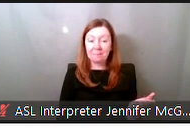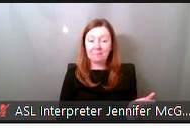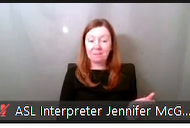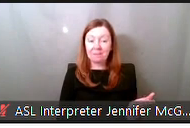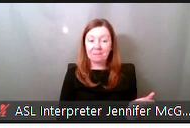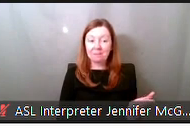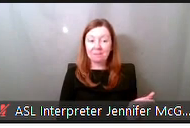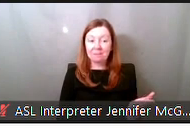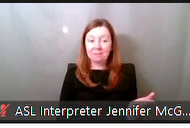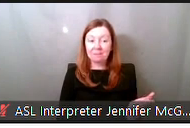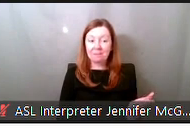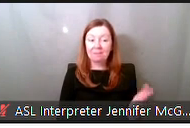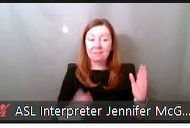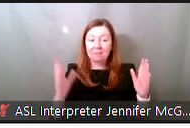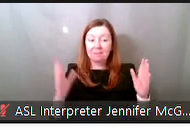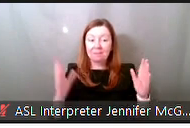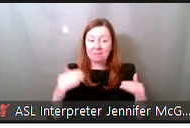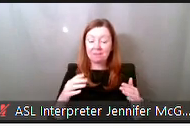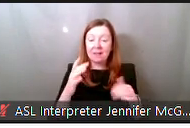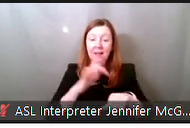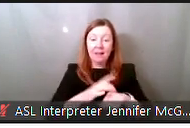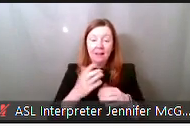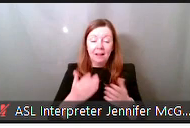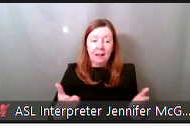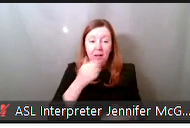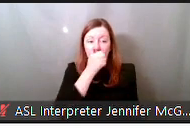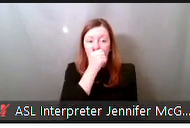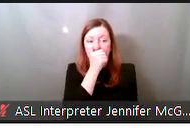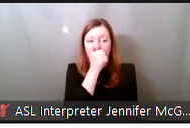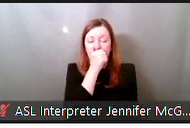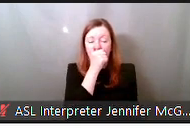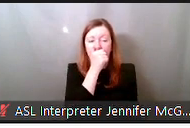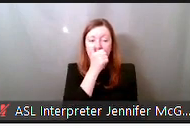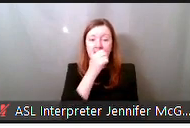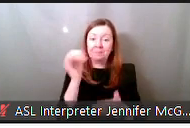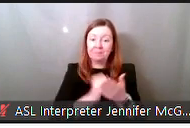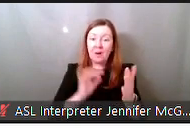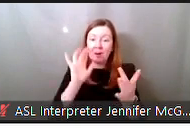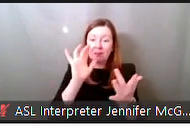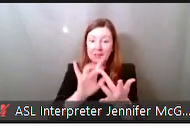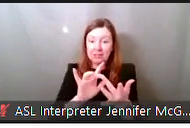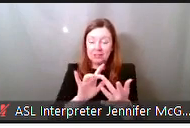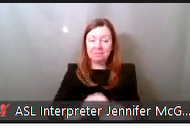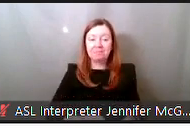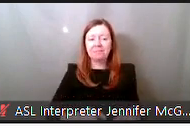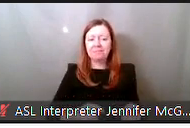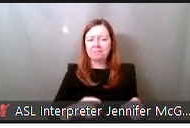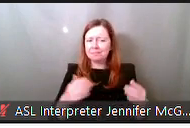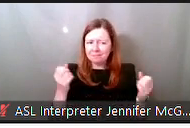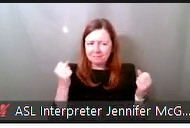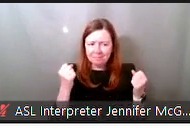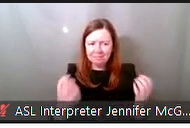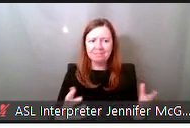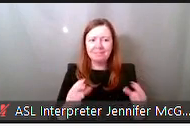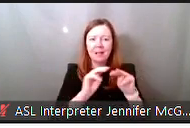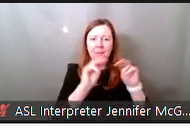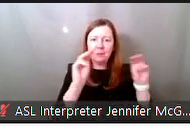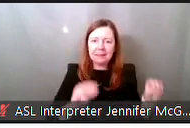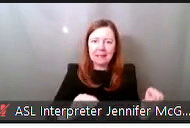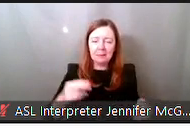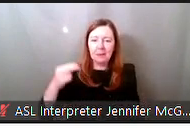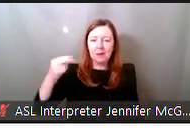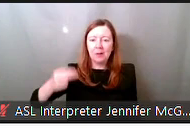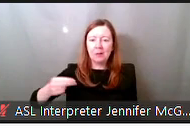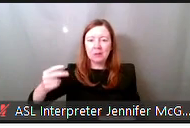This next resource we have is called ArtReach. The city 接下来一个是叫做 ArtReach。